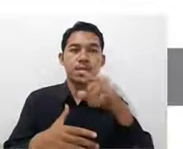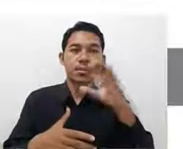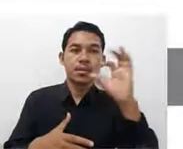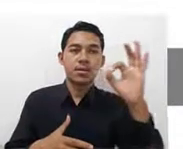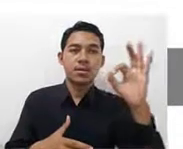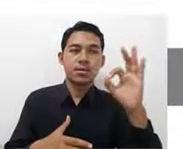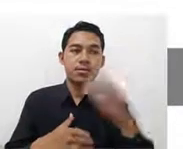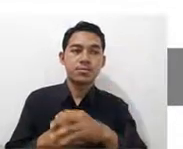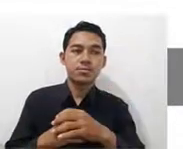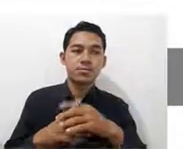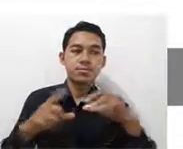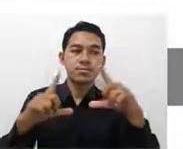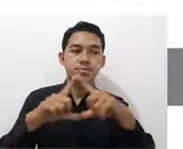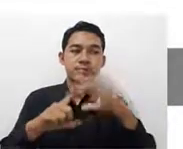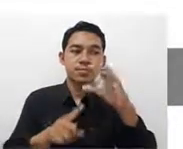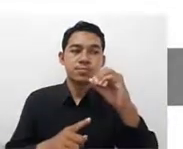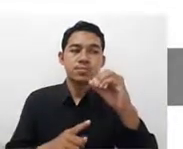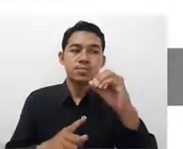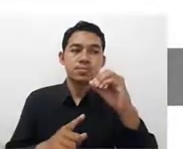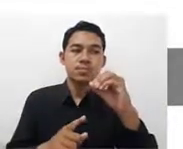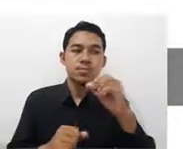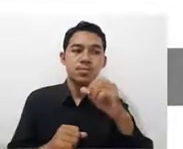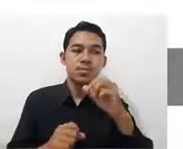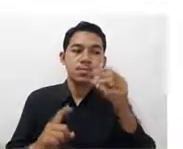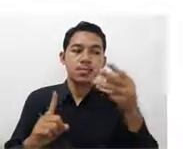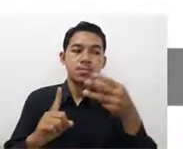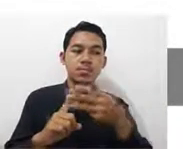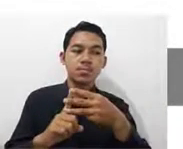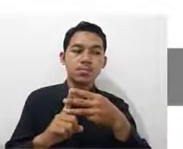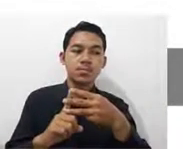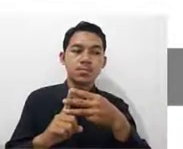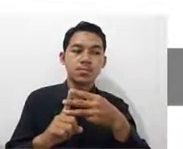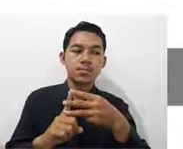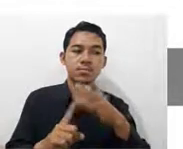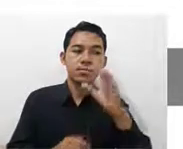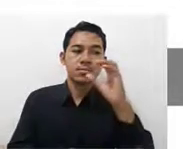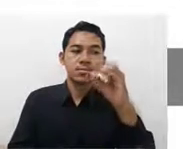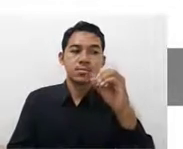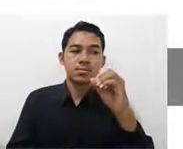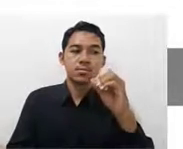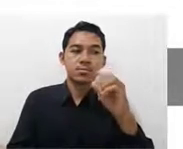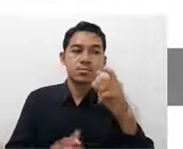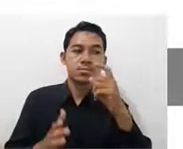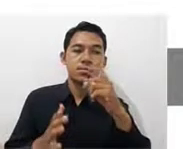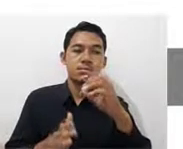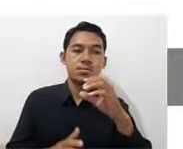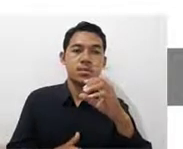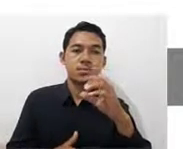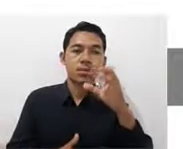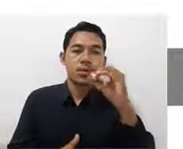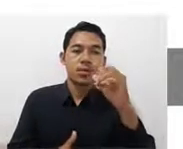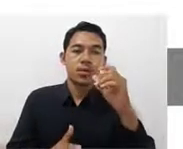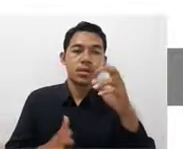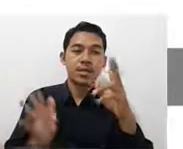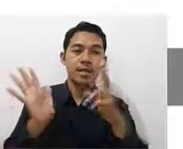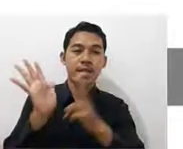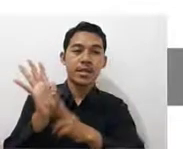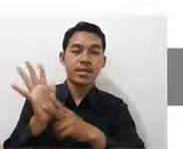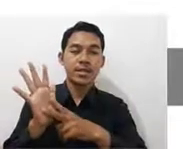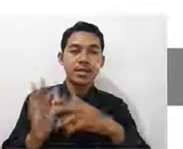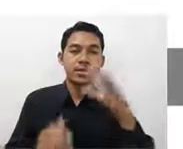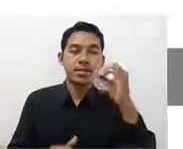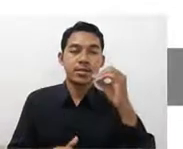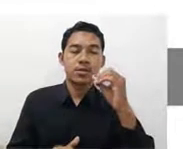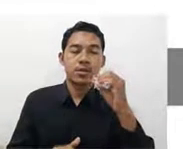di sini 0 ya, karena A 0, kemudian B di sini 0. Berarti 0 di n kan 0, hasilnya